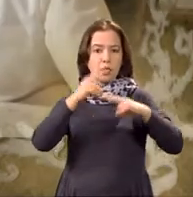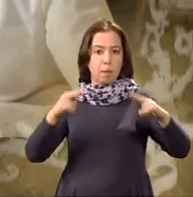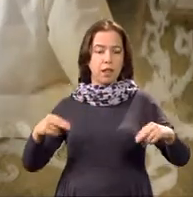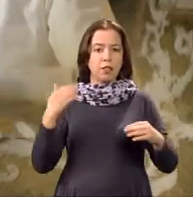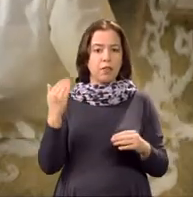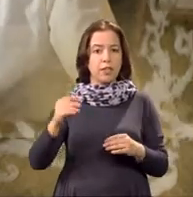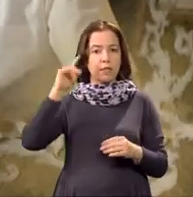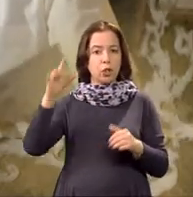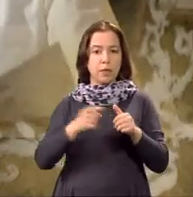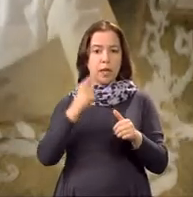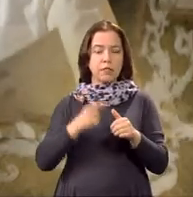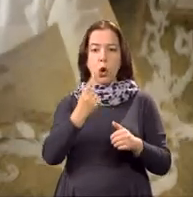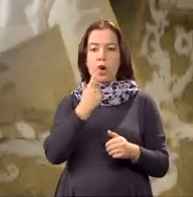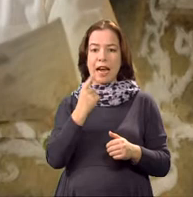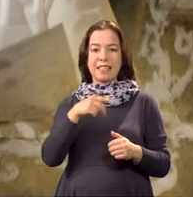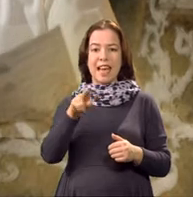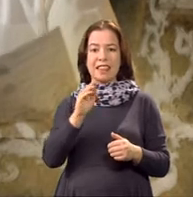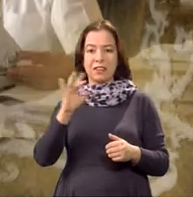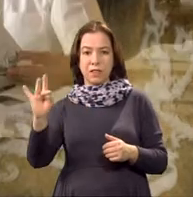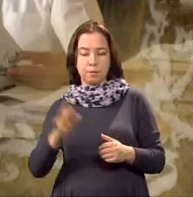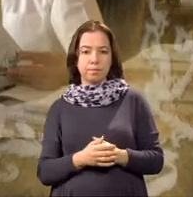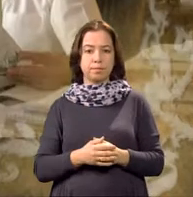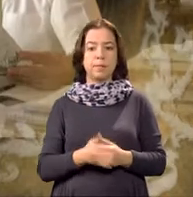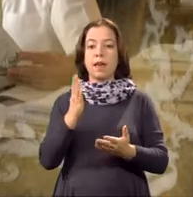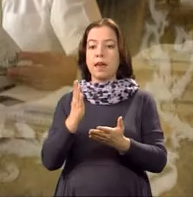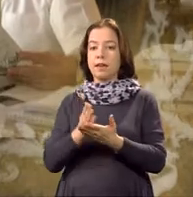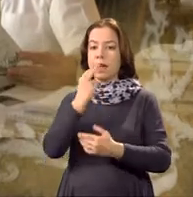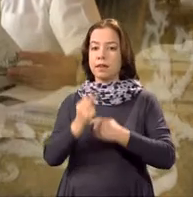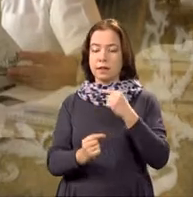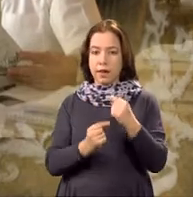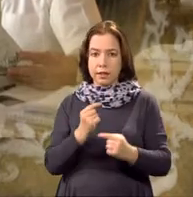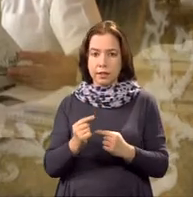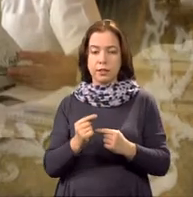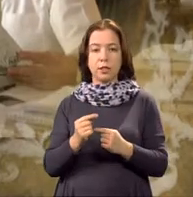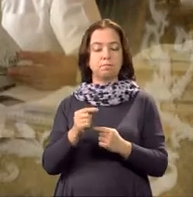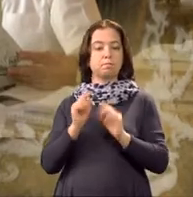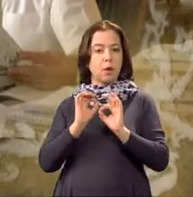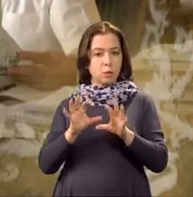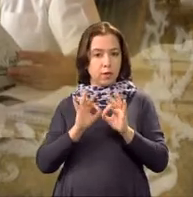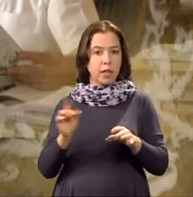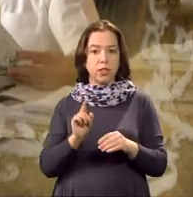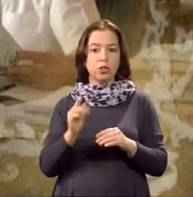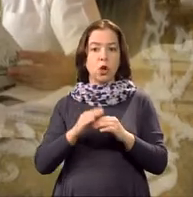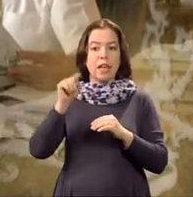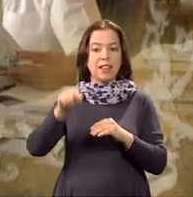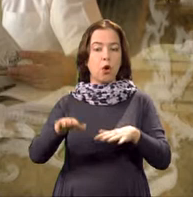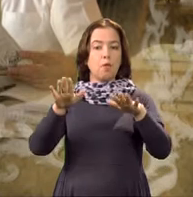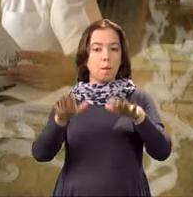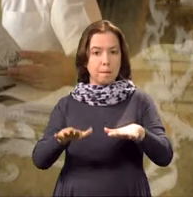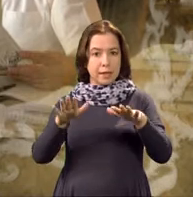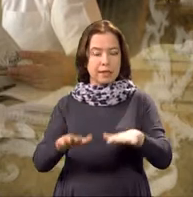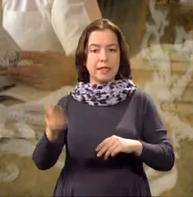Є традиція, яка розповідає, що там київські князі і бояри здійснювали